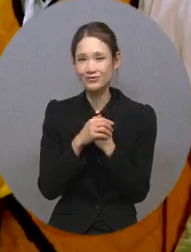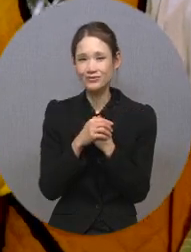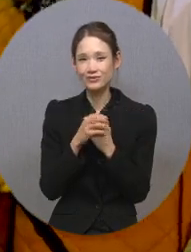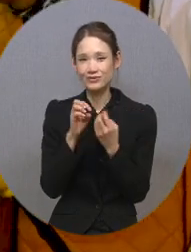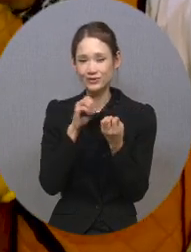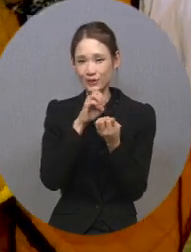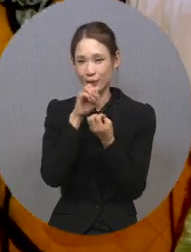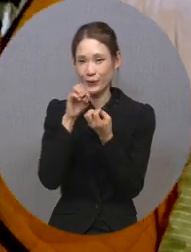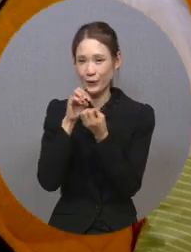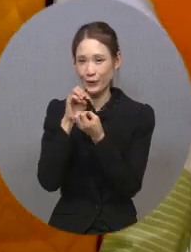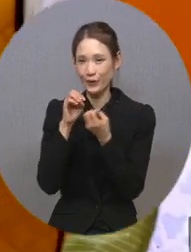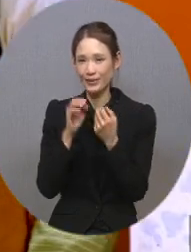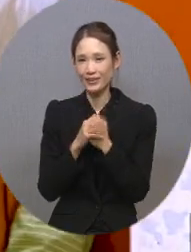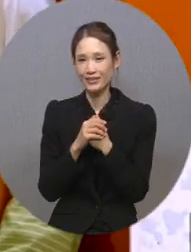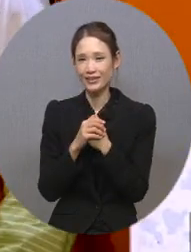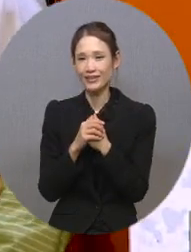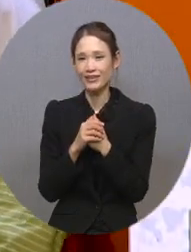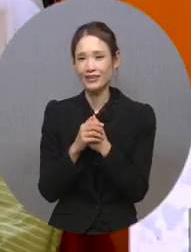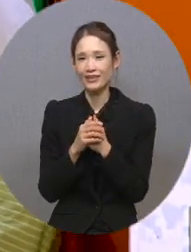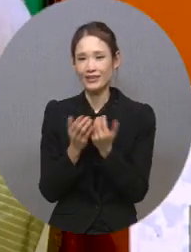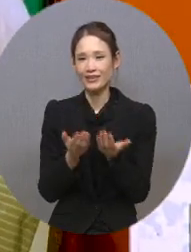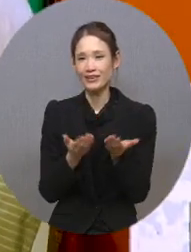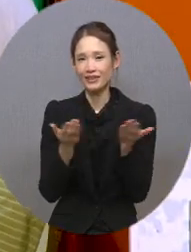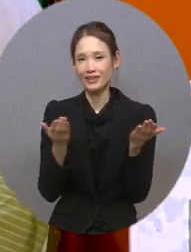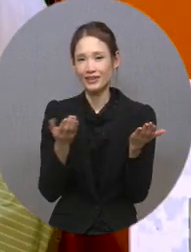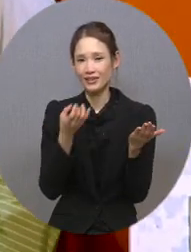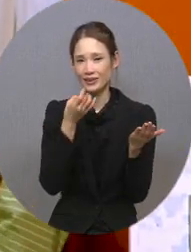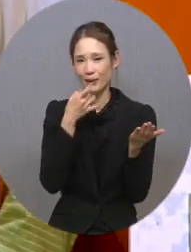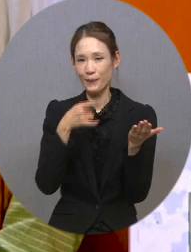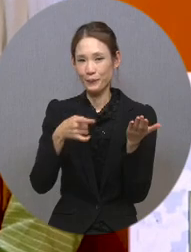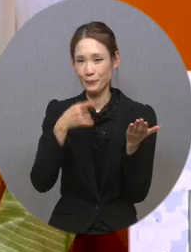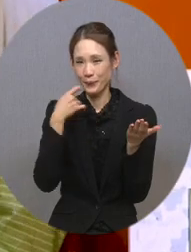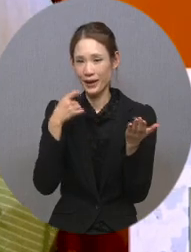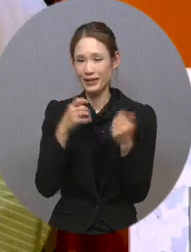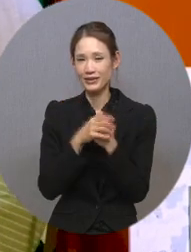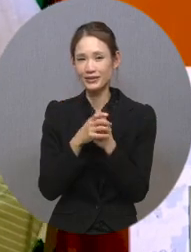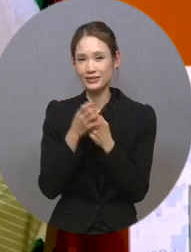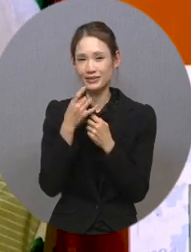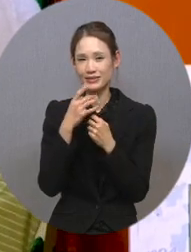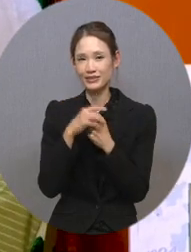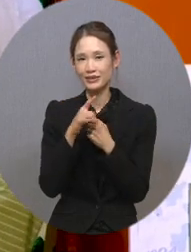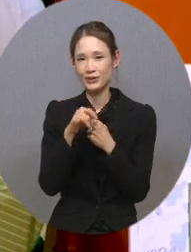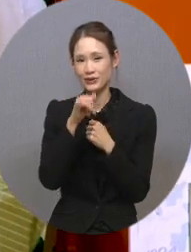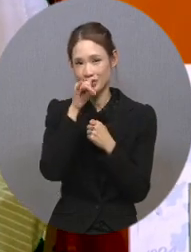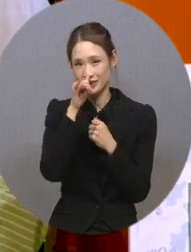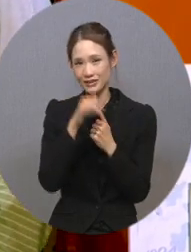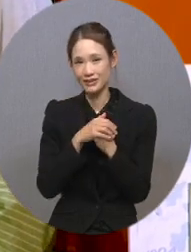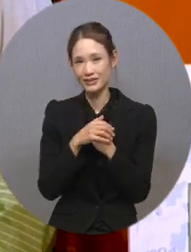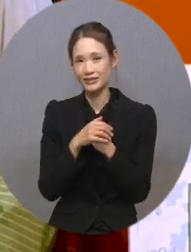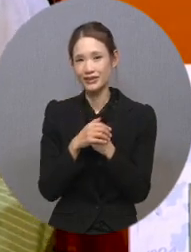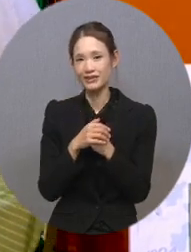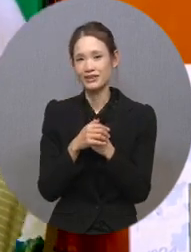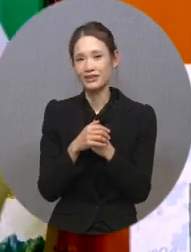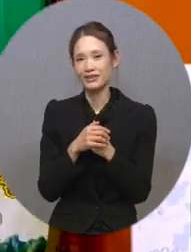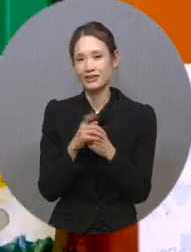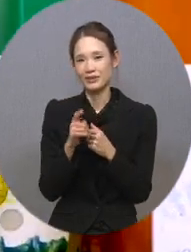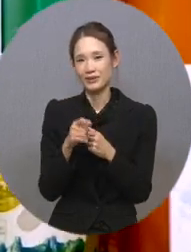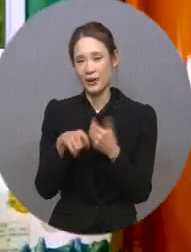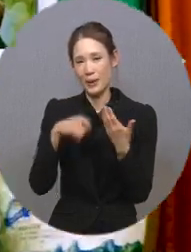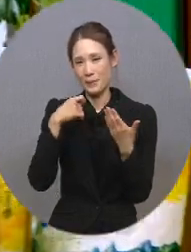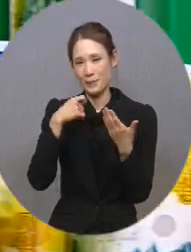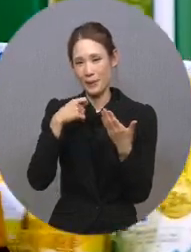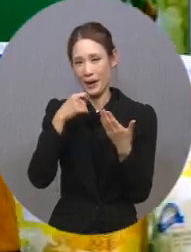동글동글동글. 지금 올라가는 건 밥도둑이고요. 쌀밥 거기 있나요? 예, 있어요. 밥이 여기 있어요?